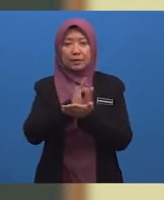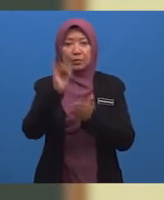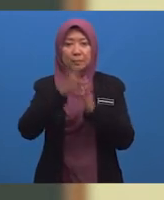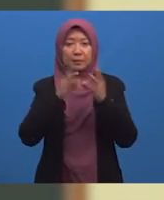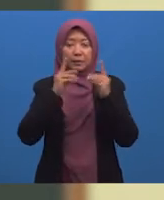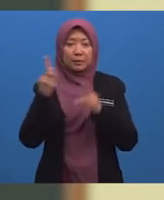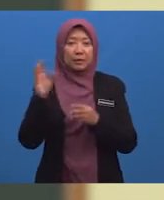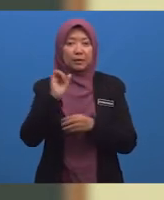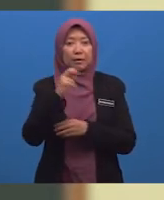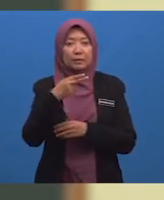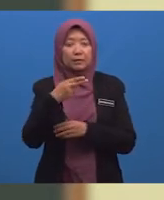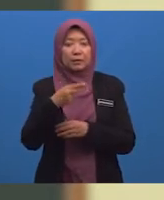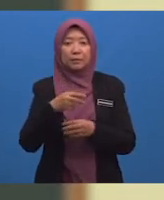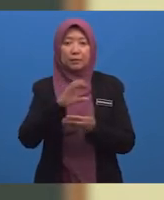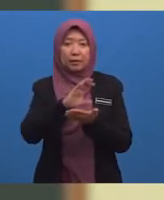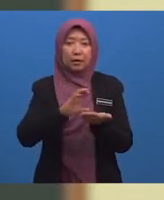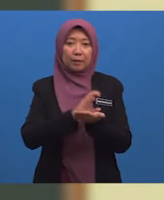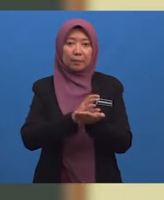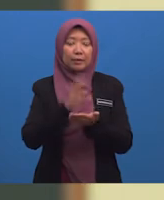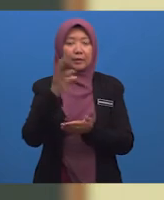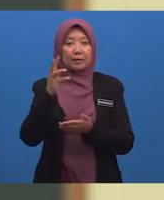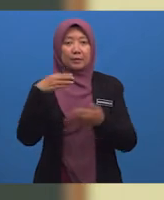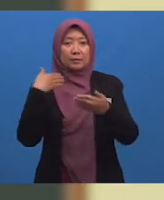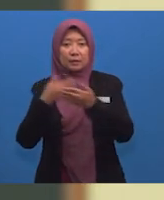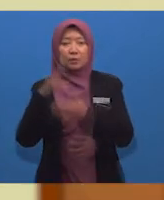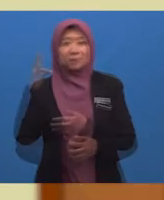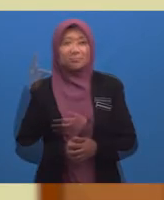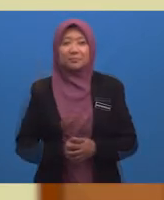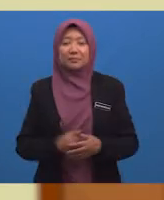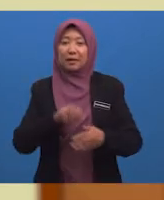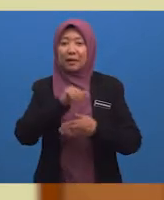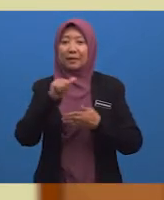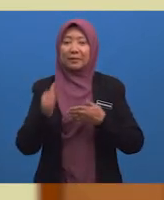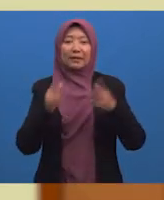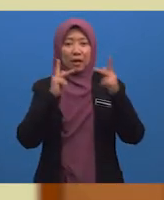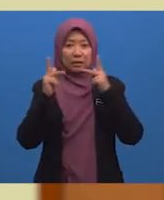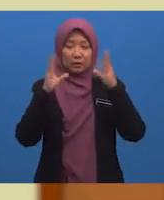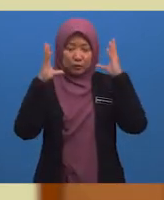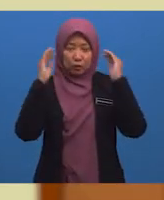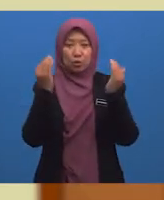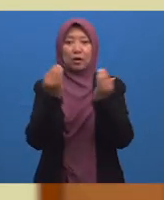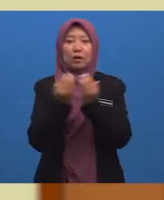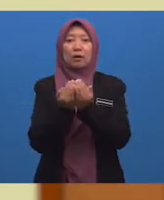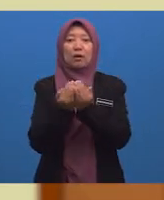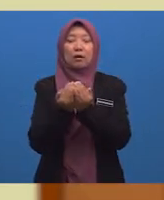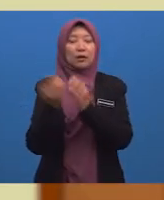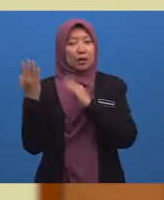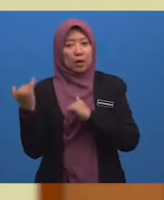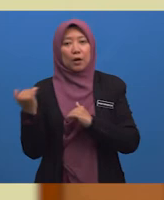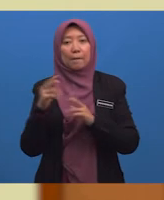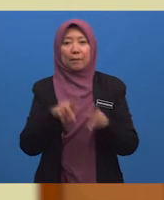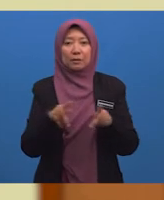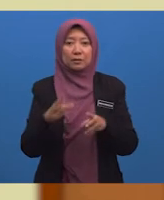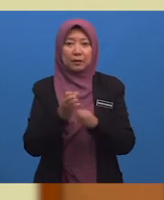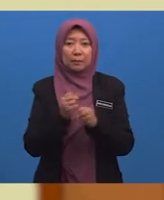pada abad ke-16 hingga abad ke-17. Akhir kata, cikgu doakan semoga semua pelajar